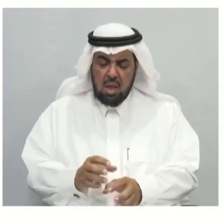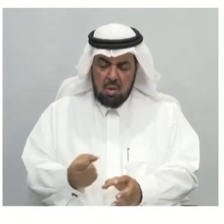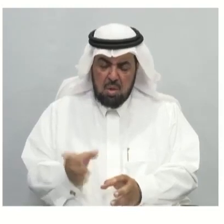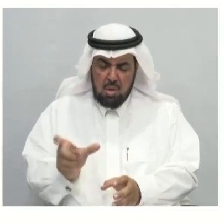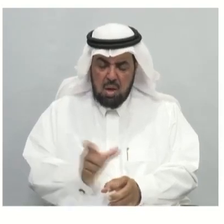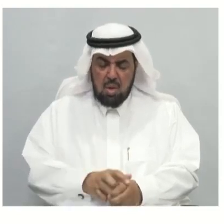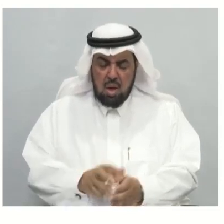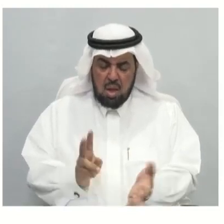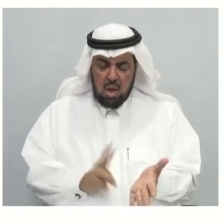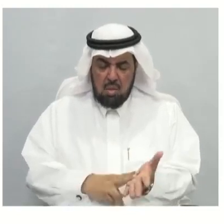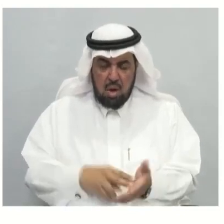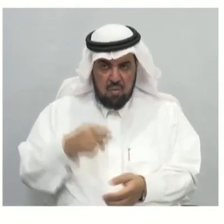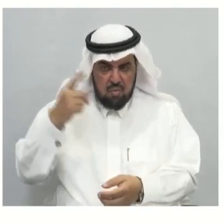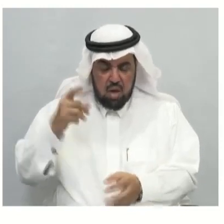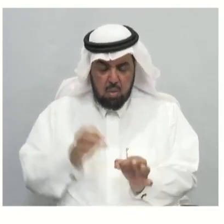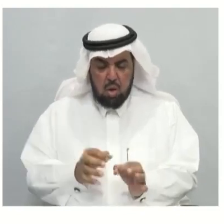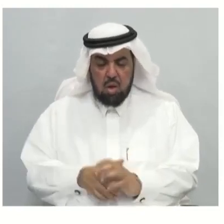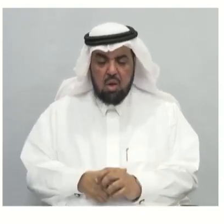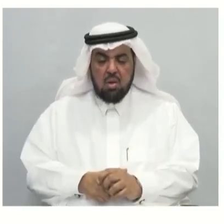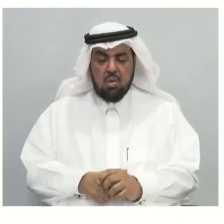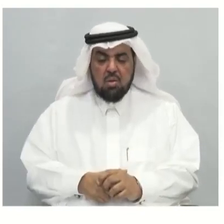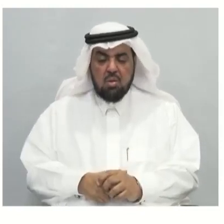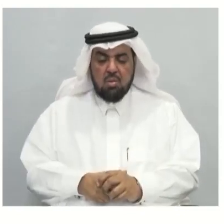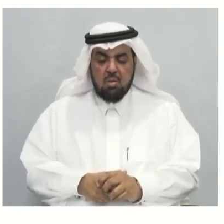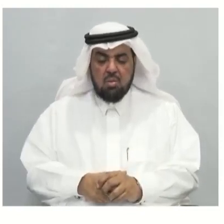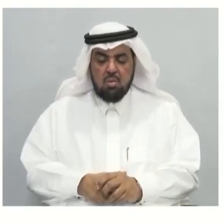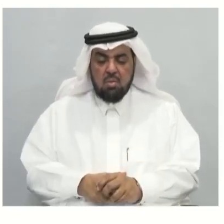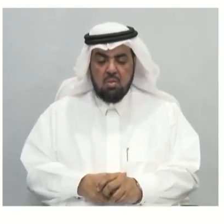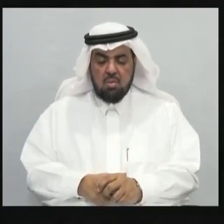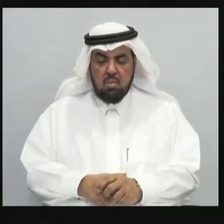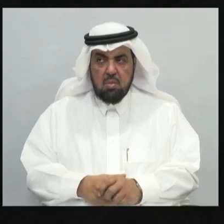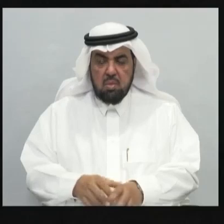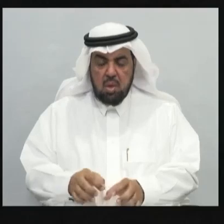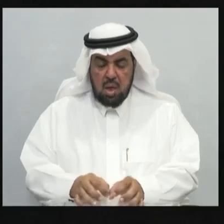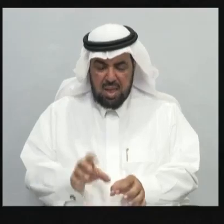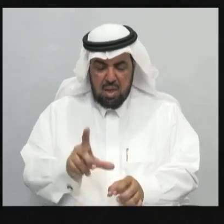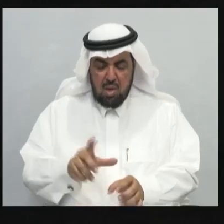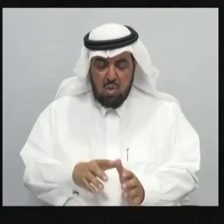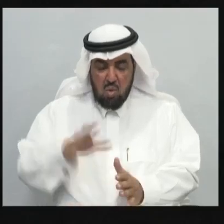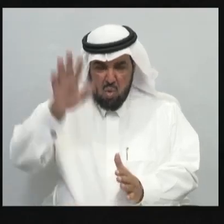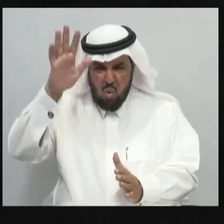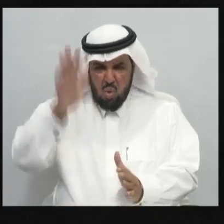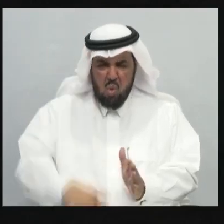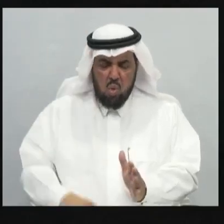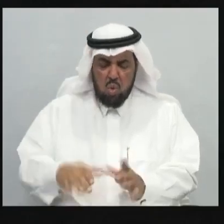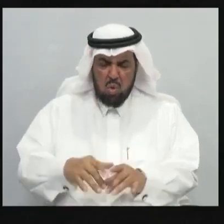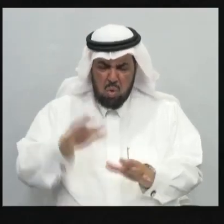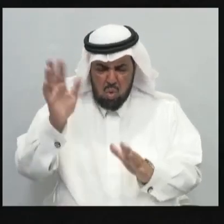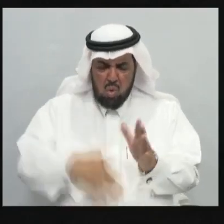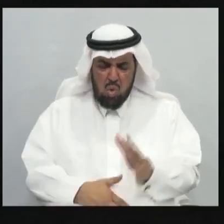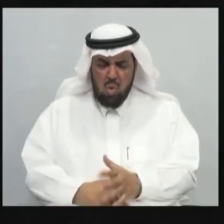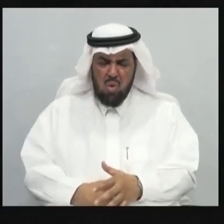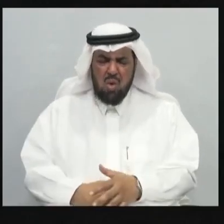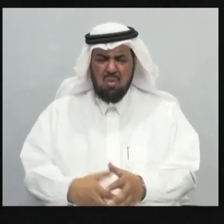الكلمات للتعبير عن فكره معينه كن موجزا لا تفصل بشكل